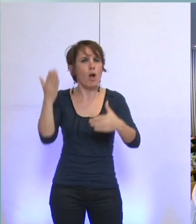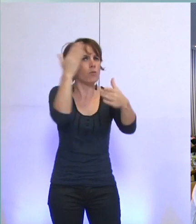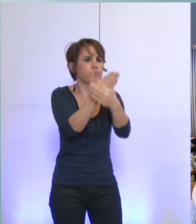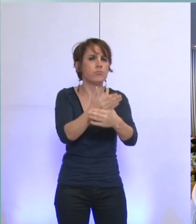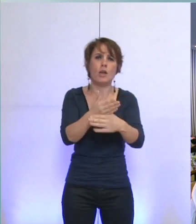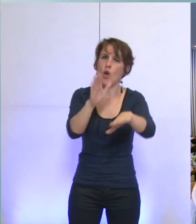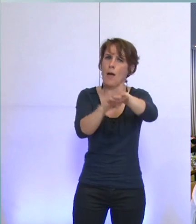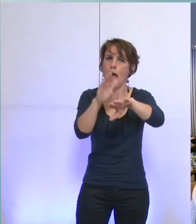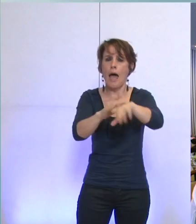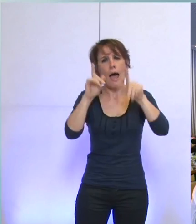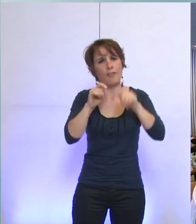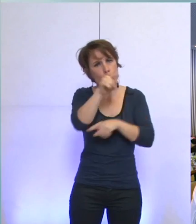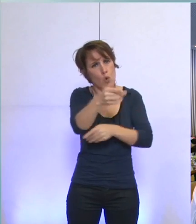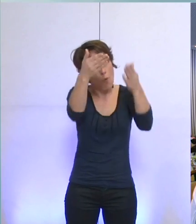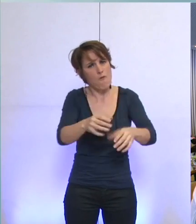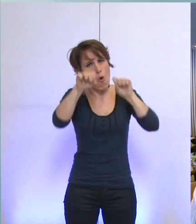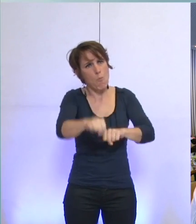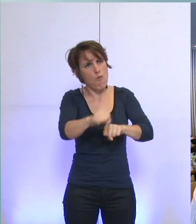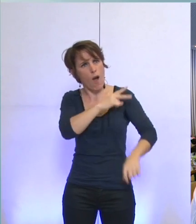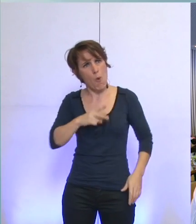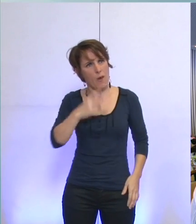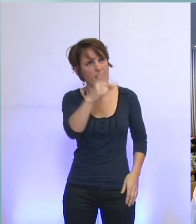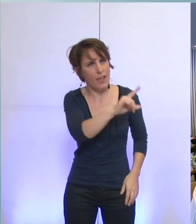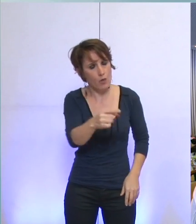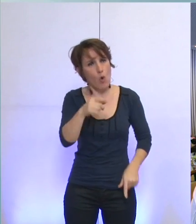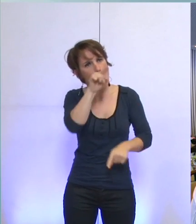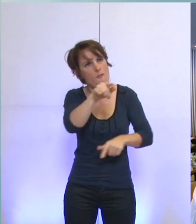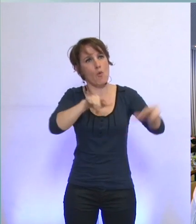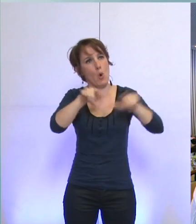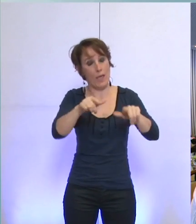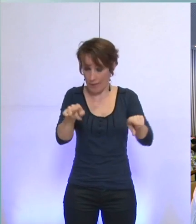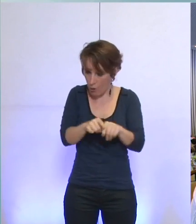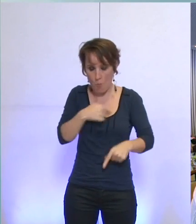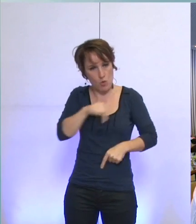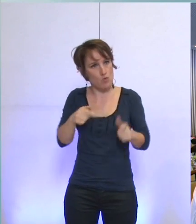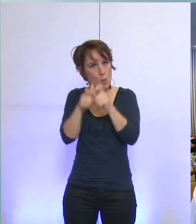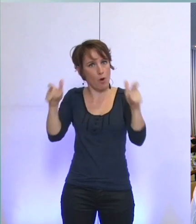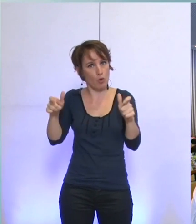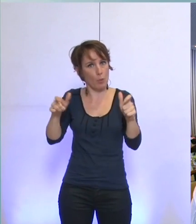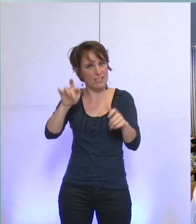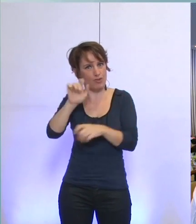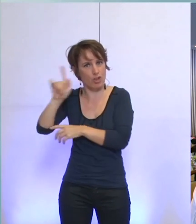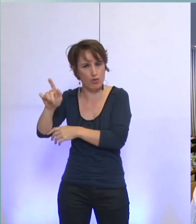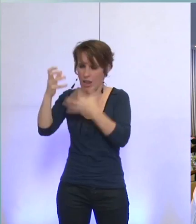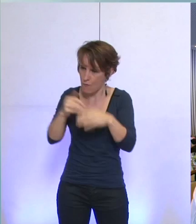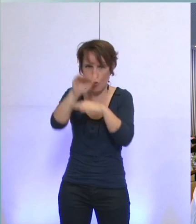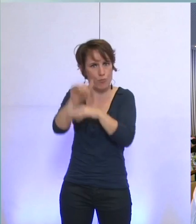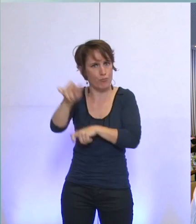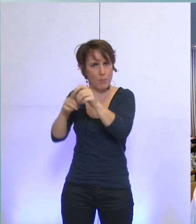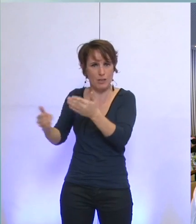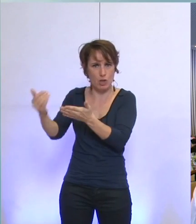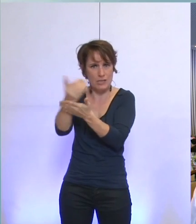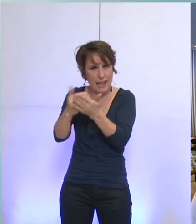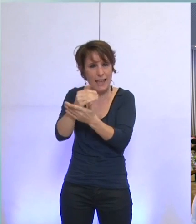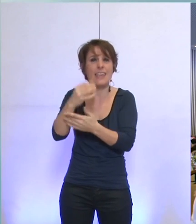pas, monsieur le maire. Vous n'en êtes que le locataire, au même titre que notre entreprise, Gaz Électricité de Grenoble, tient ses agents et aux 425